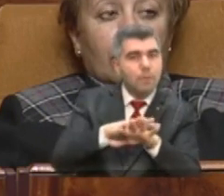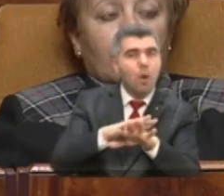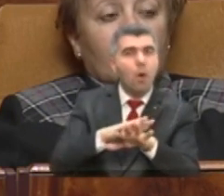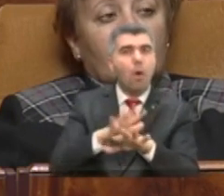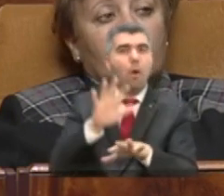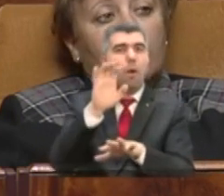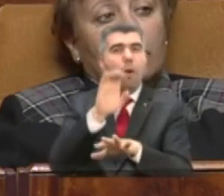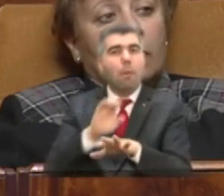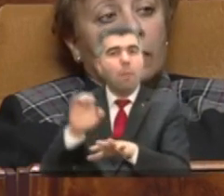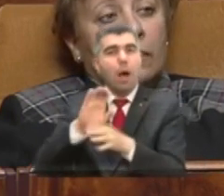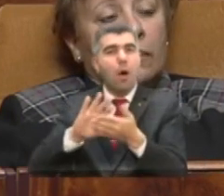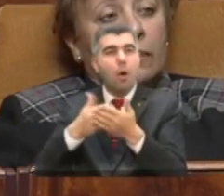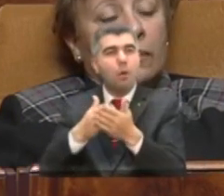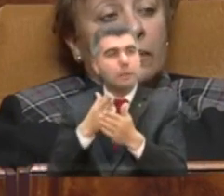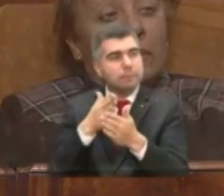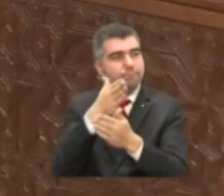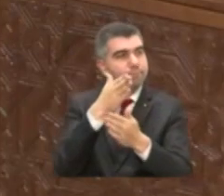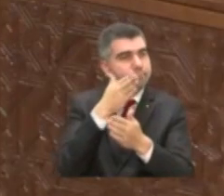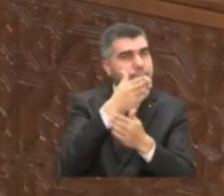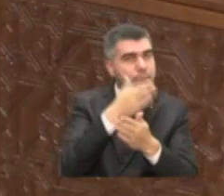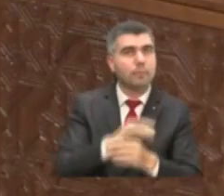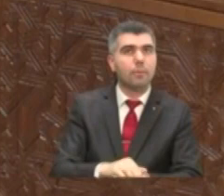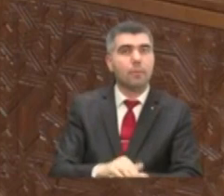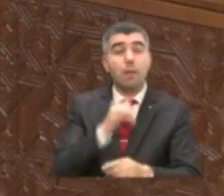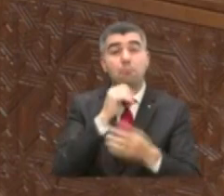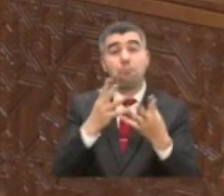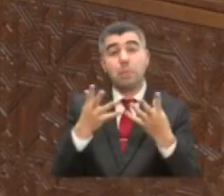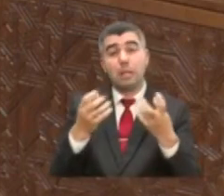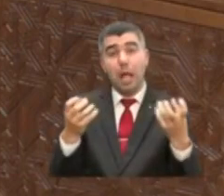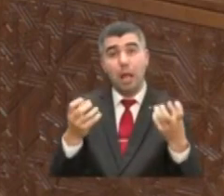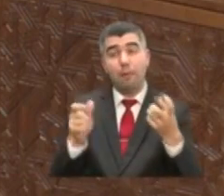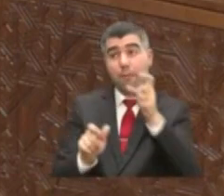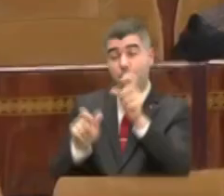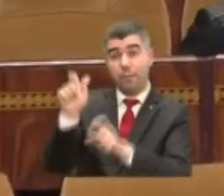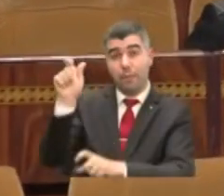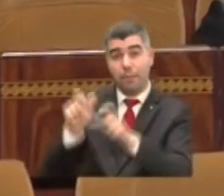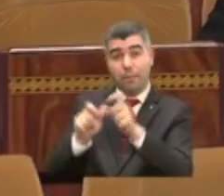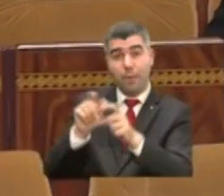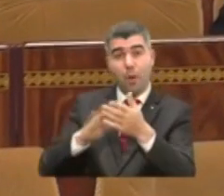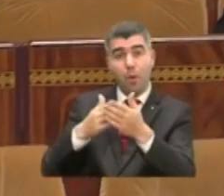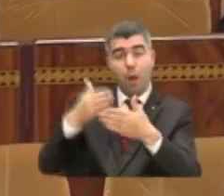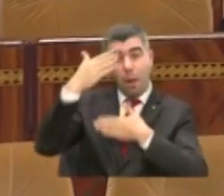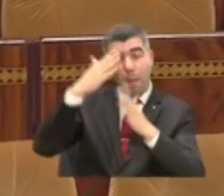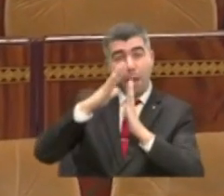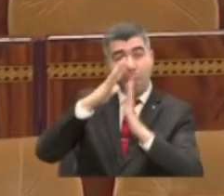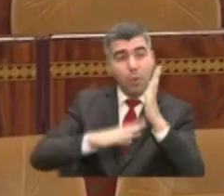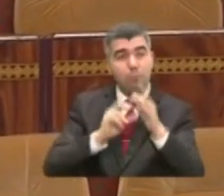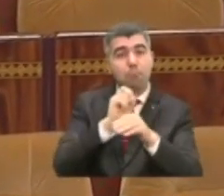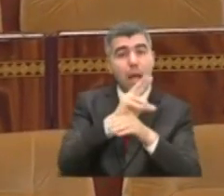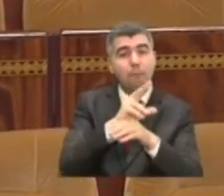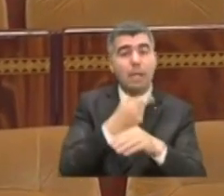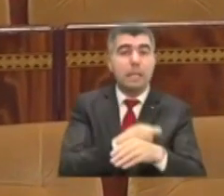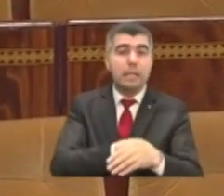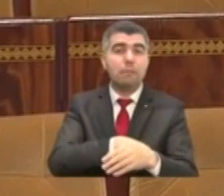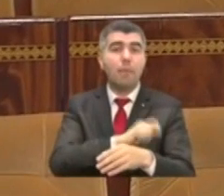المهاجرين. وفي الوقت الذي ازدادت فيه أعداد المغاربة المهاجرين السريين نحو إسبانيا بشكل خطير دون